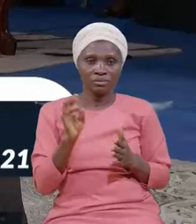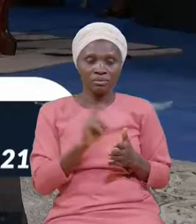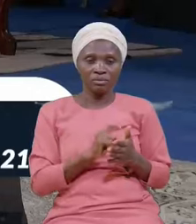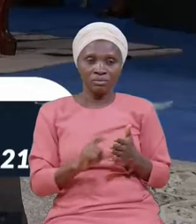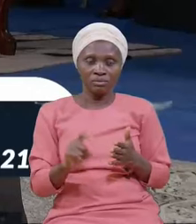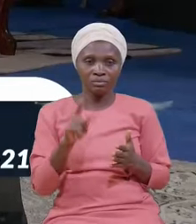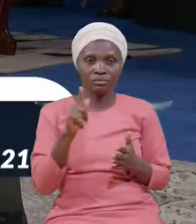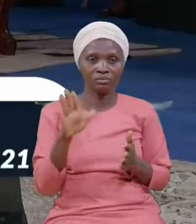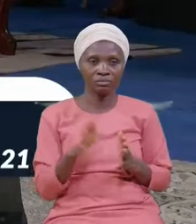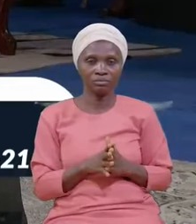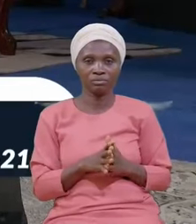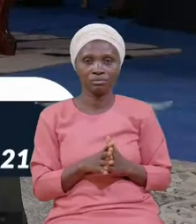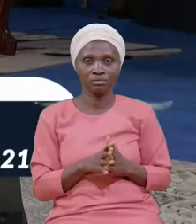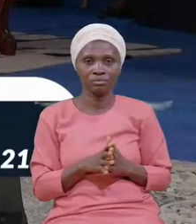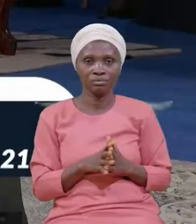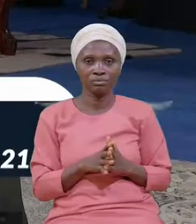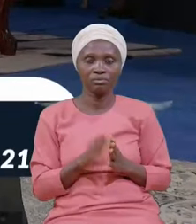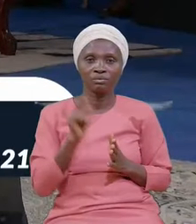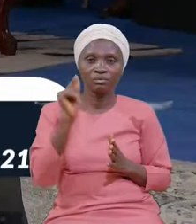En hébreu 7.